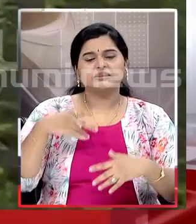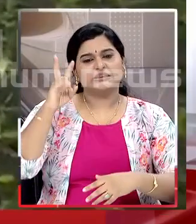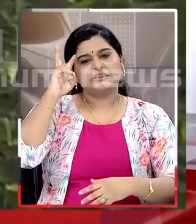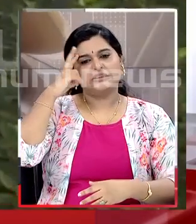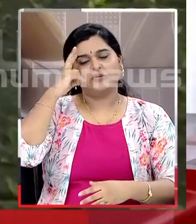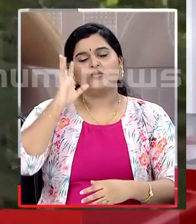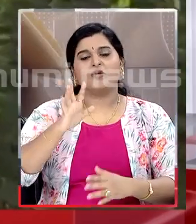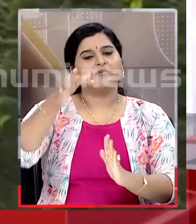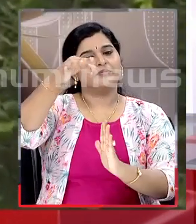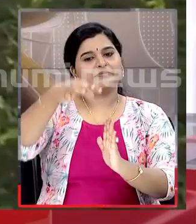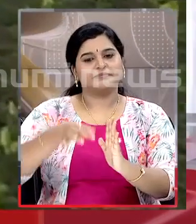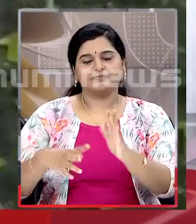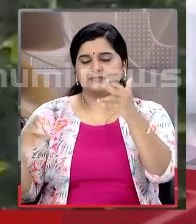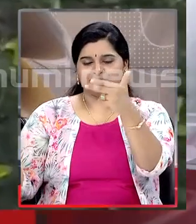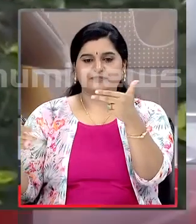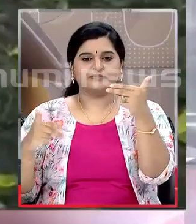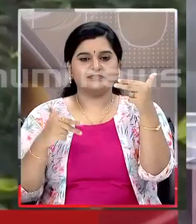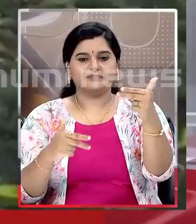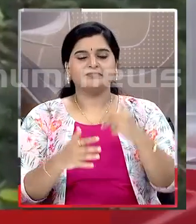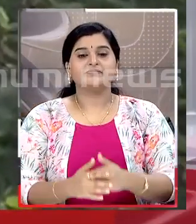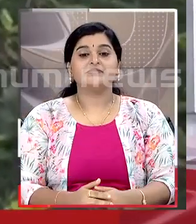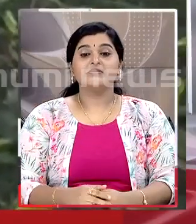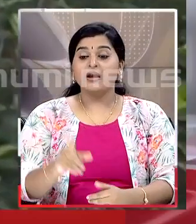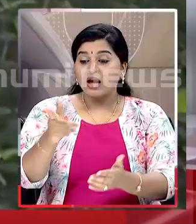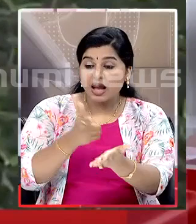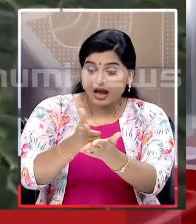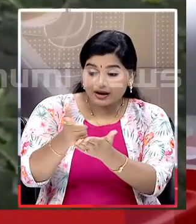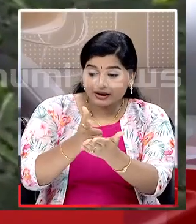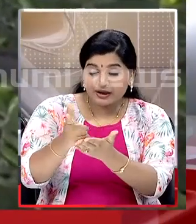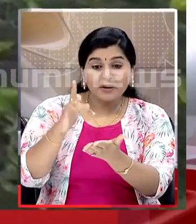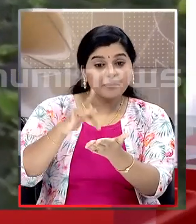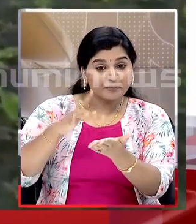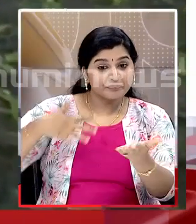ശരി, വിനയ് ഉണ്ണിയാണ് വിവരങ്ങൾ നൽകുന്നത്. കൃഷിയിടത്തിൽ